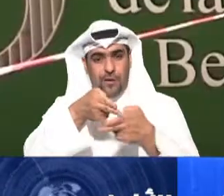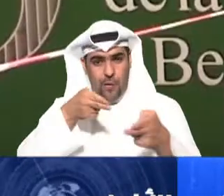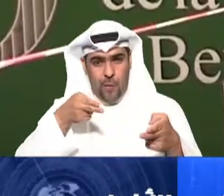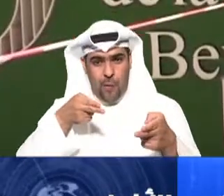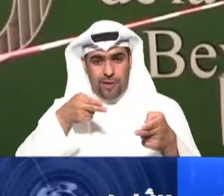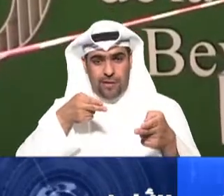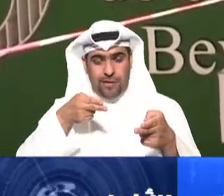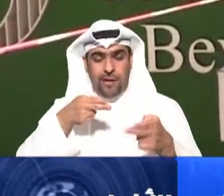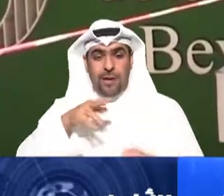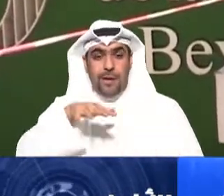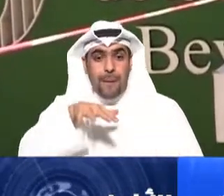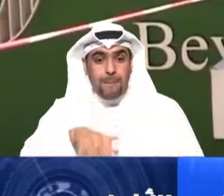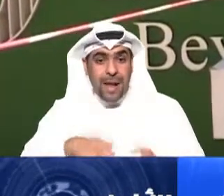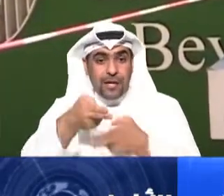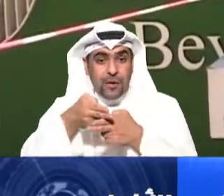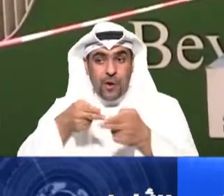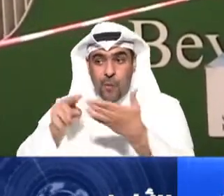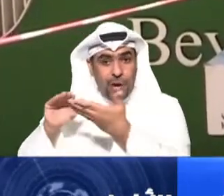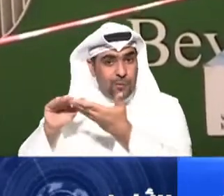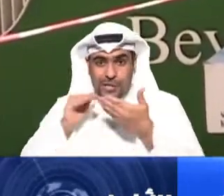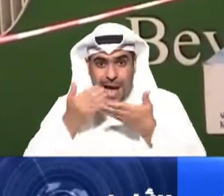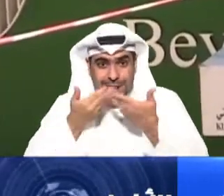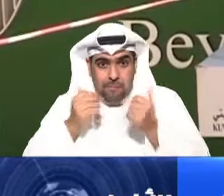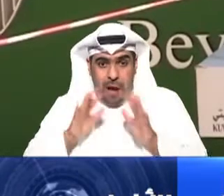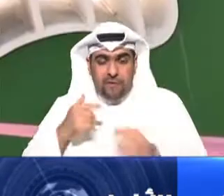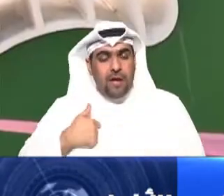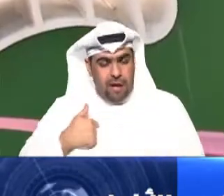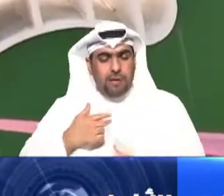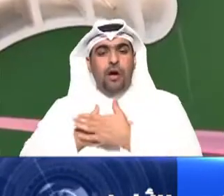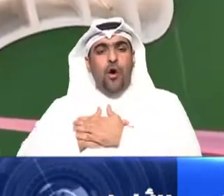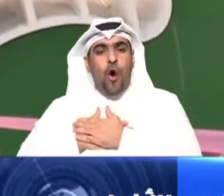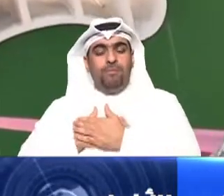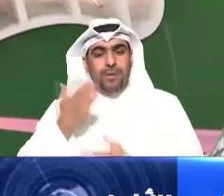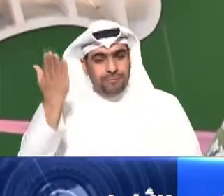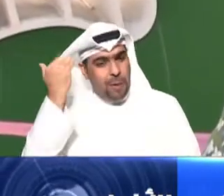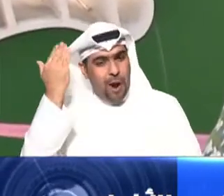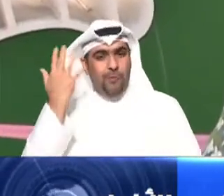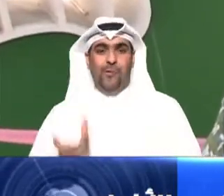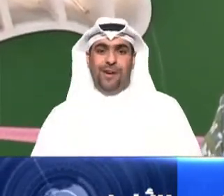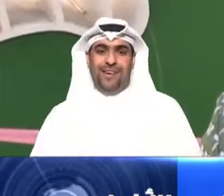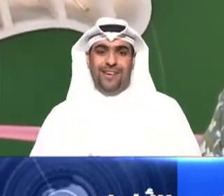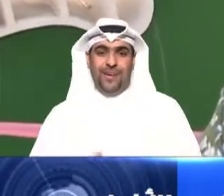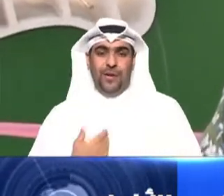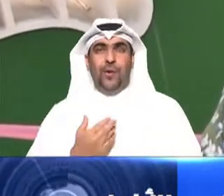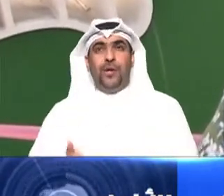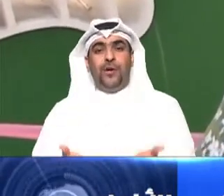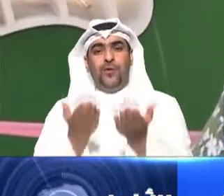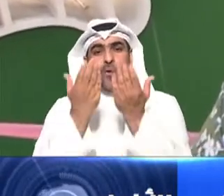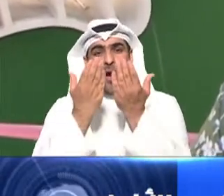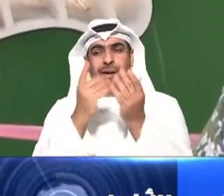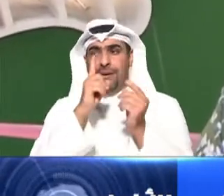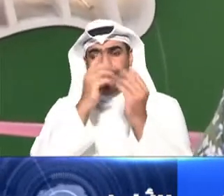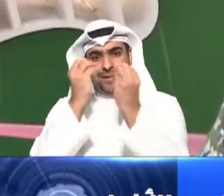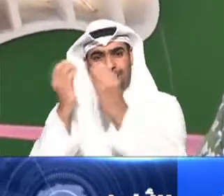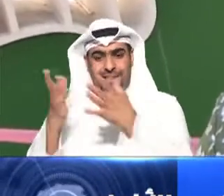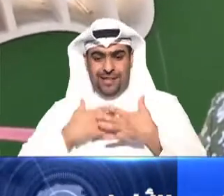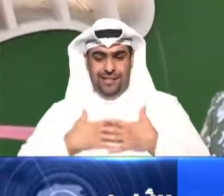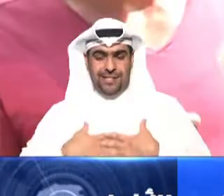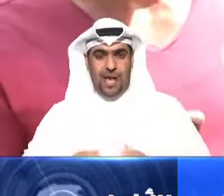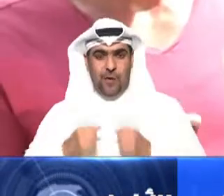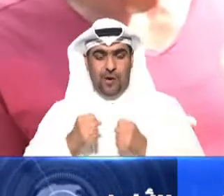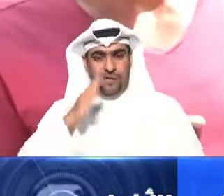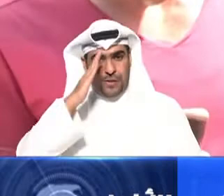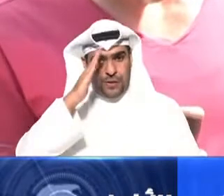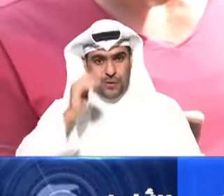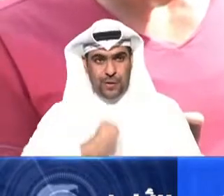تودوا لنا شيء، وحلمي شوف بلدكم، وبصلي لكم بالصحة والعافية، وشكرا على كل شيء.